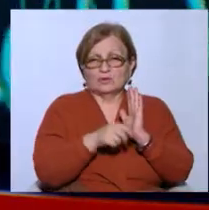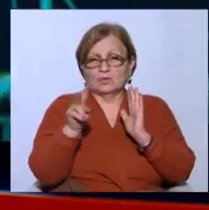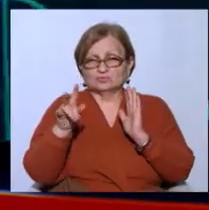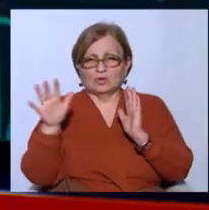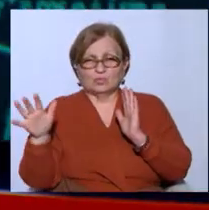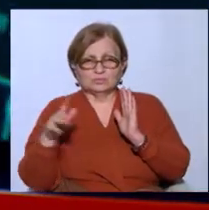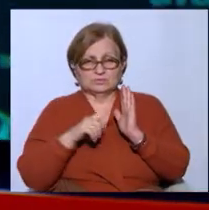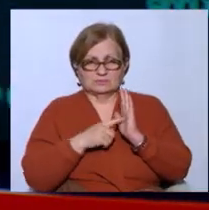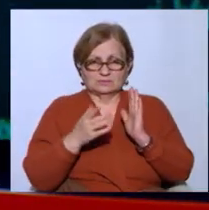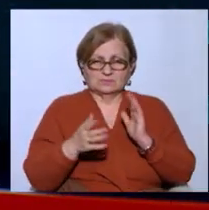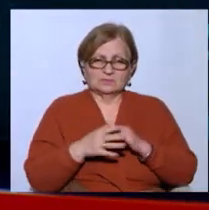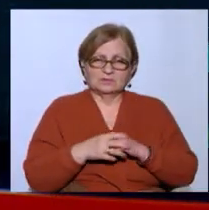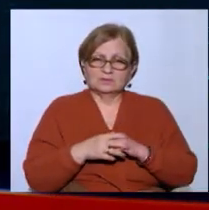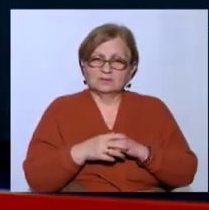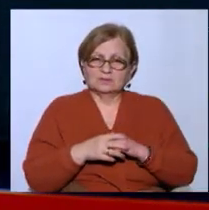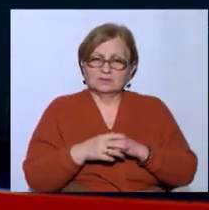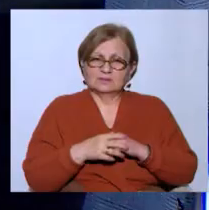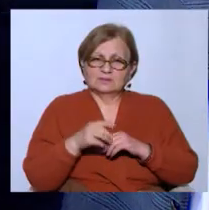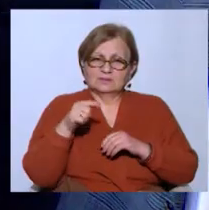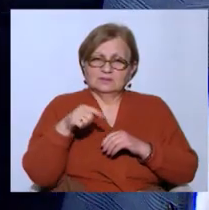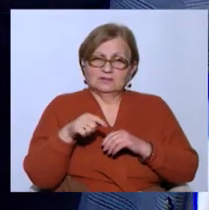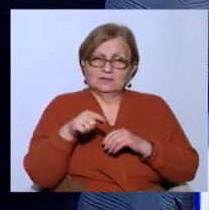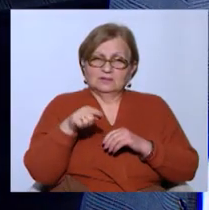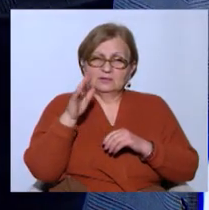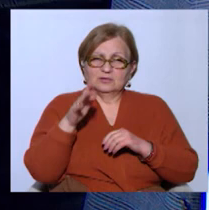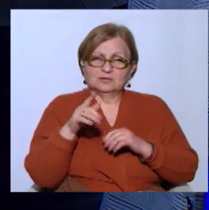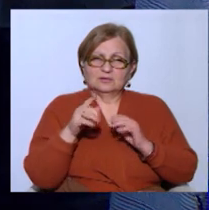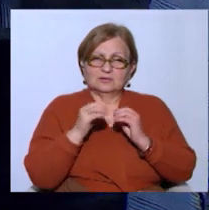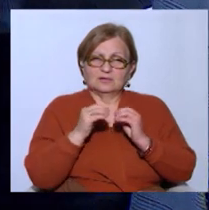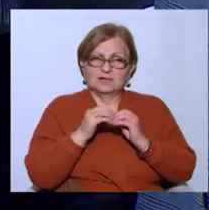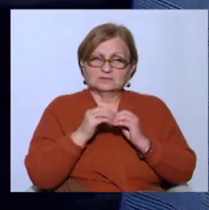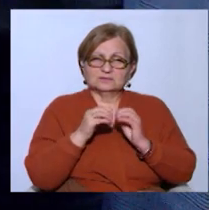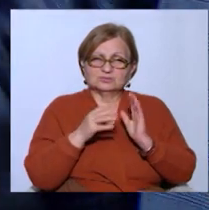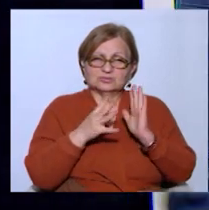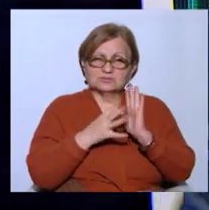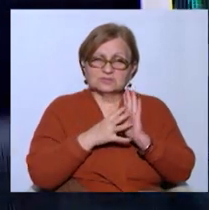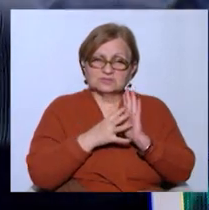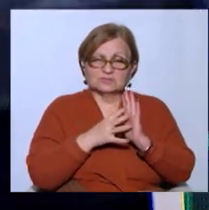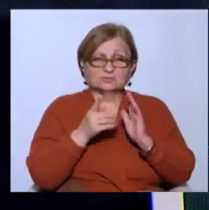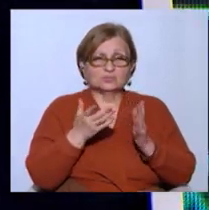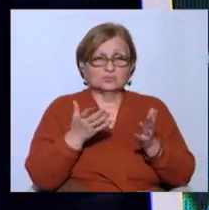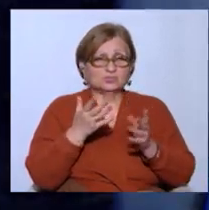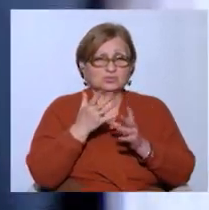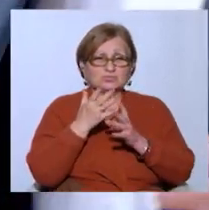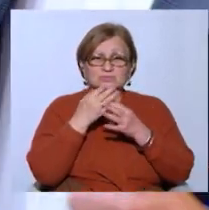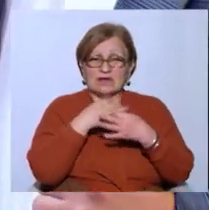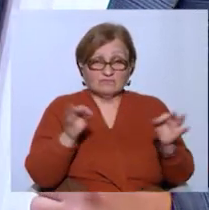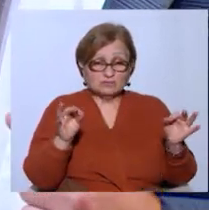25. და შესაბამის იქნებოდა 10 ჯერ 9, მაგრამ თუ ეს შეზღუდვა არ არის, შესაბამისად